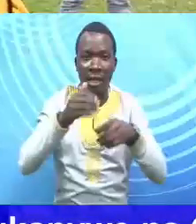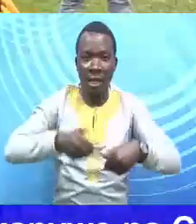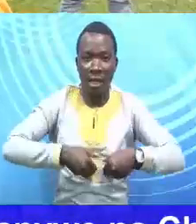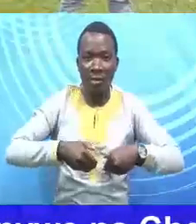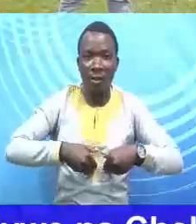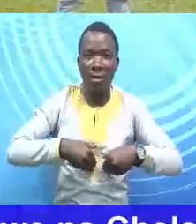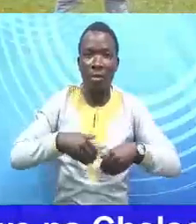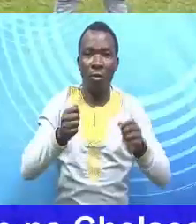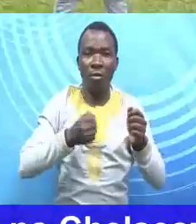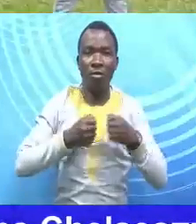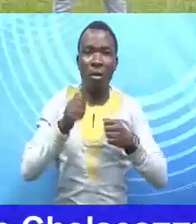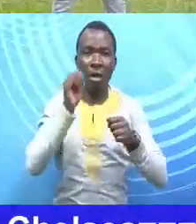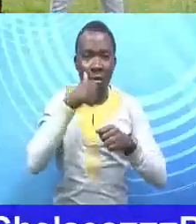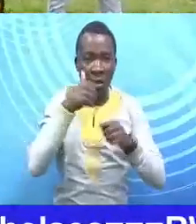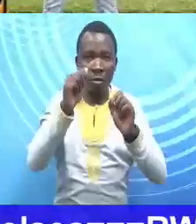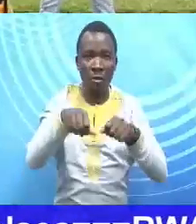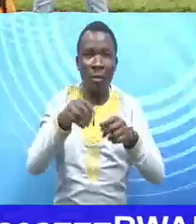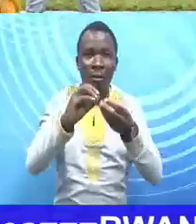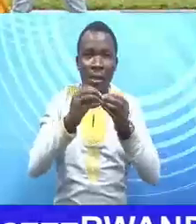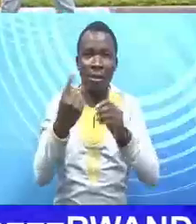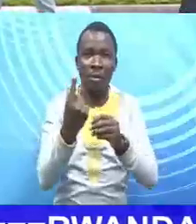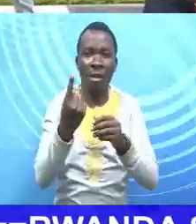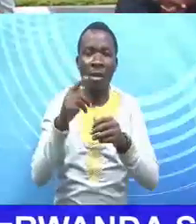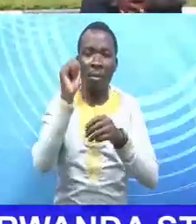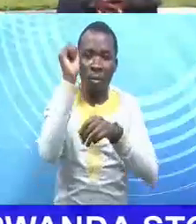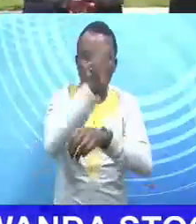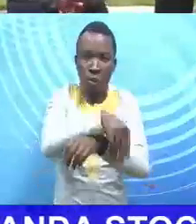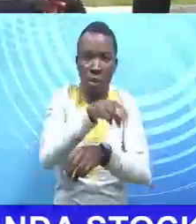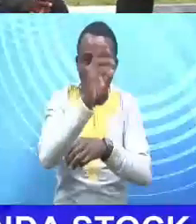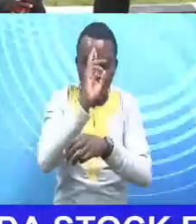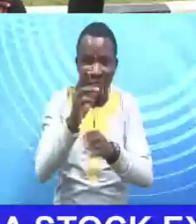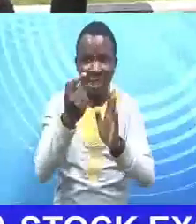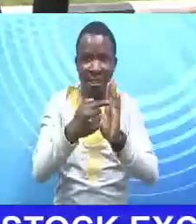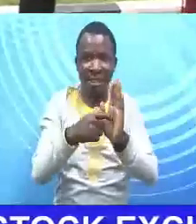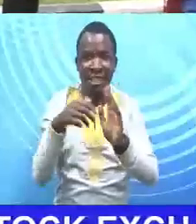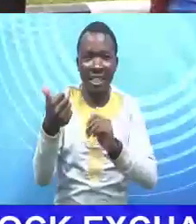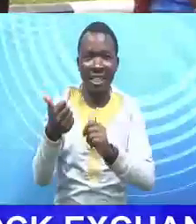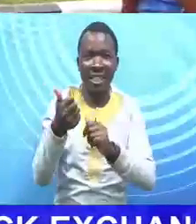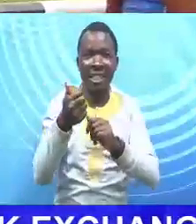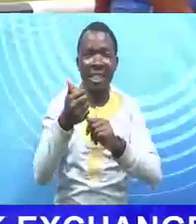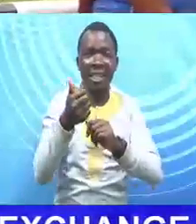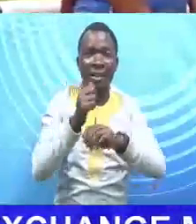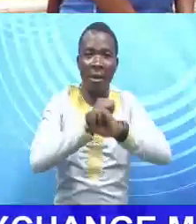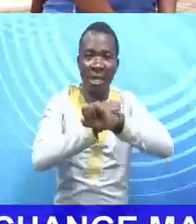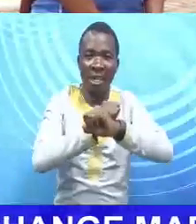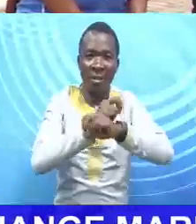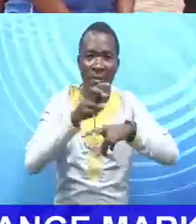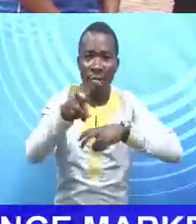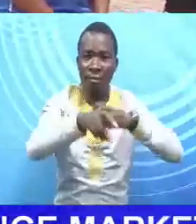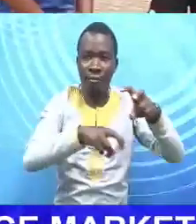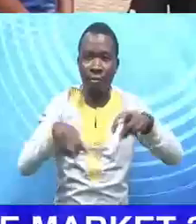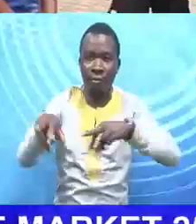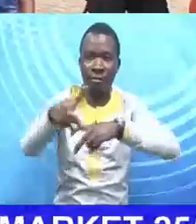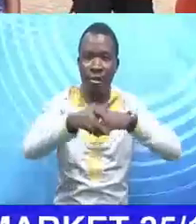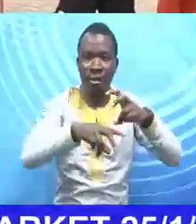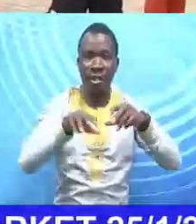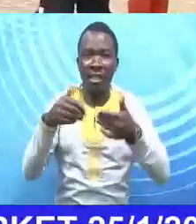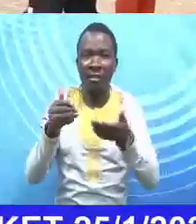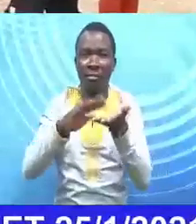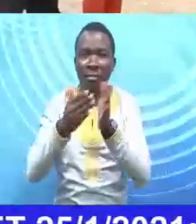rw'ejo rugomba gufata iya mbere mu kurushaho kubahiriza amabwiriza, ikindi kandi bakirinda ingendo zitari ngombwa cyangwa se guhindura akabari mu ngo